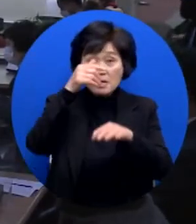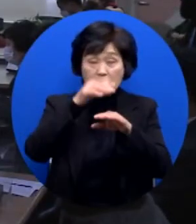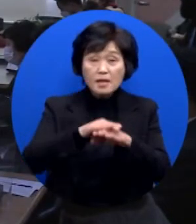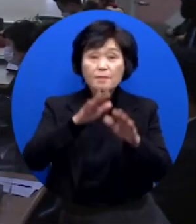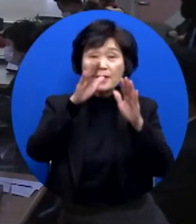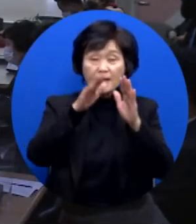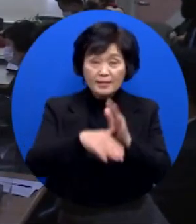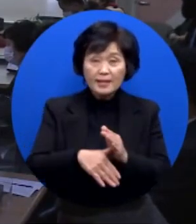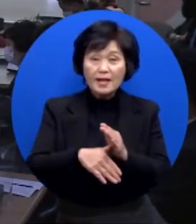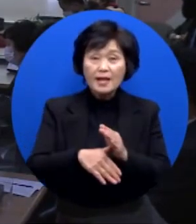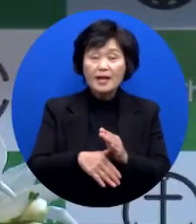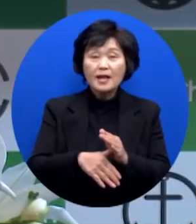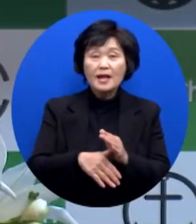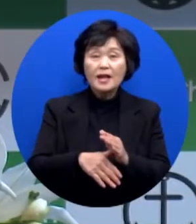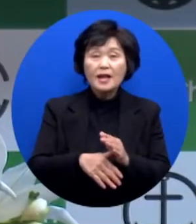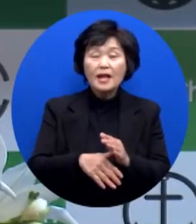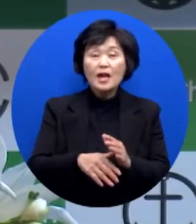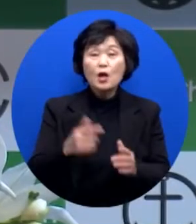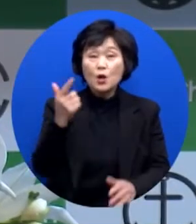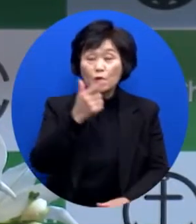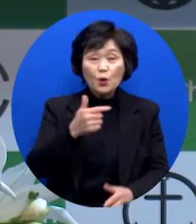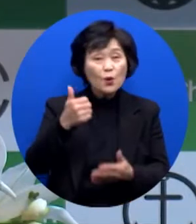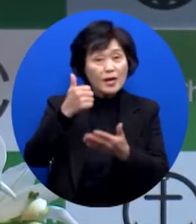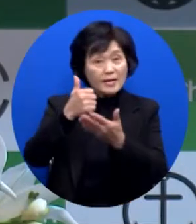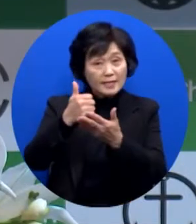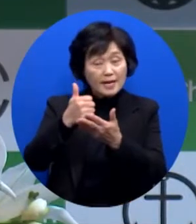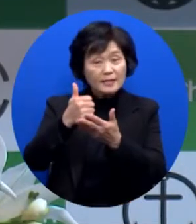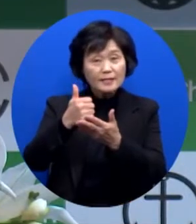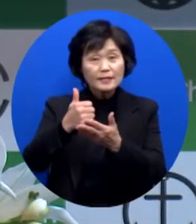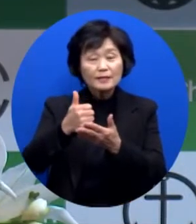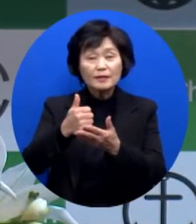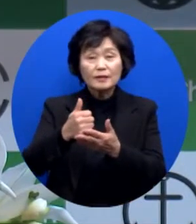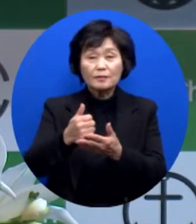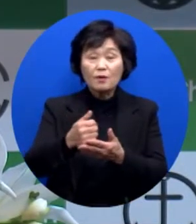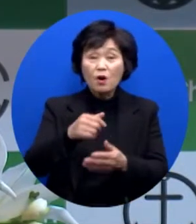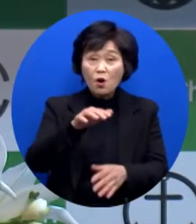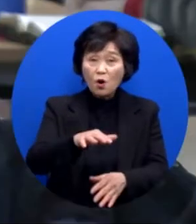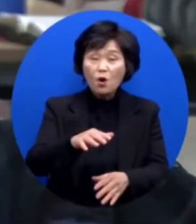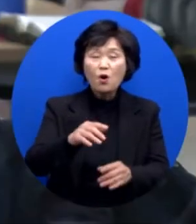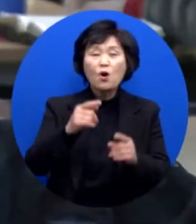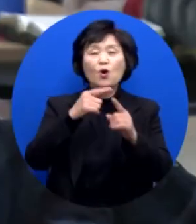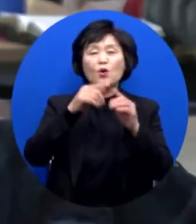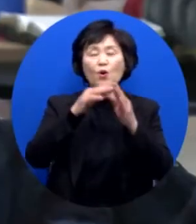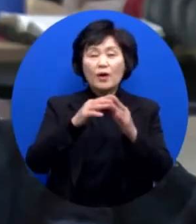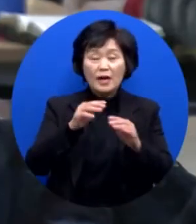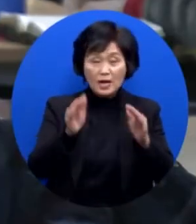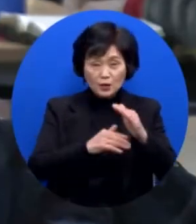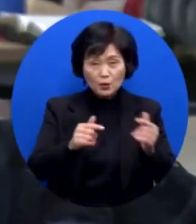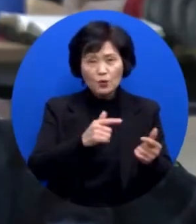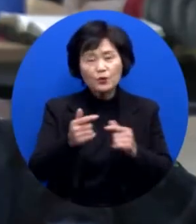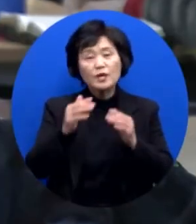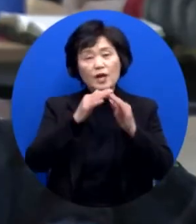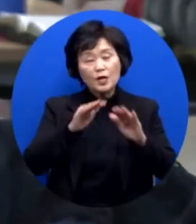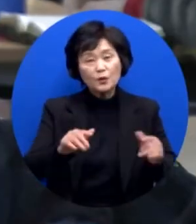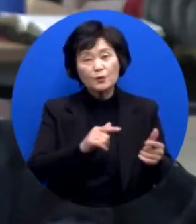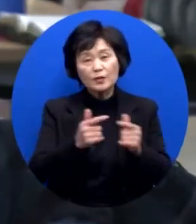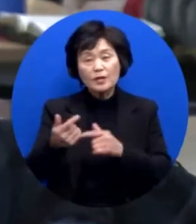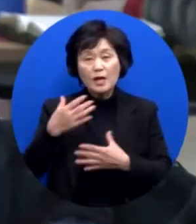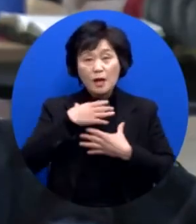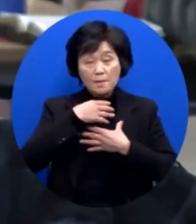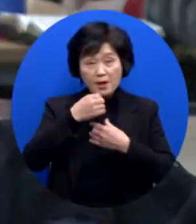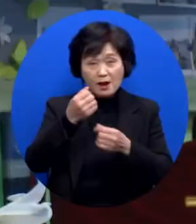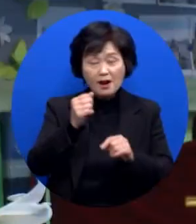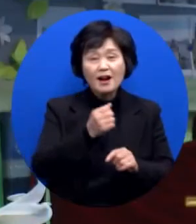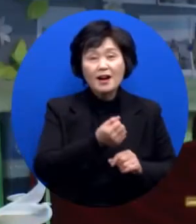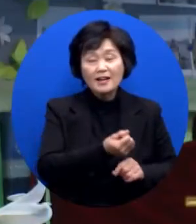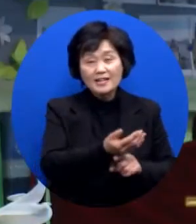예장 백석 경남 노회장 박경림 목소 는 선장 교회가 성도들과 이웃들에게 평강을 선물하는 교회가